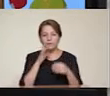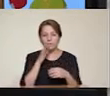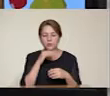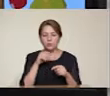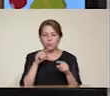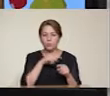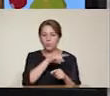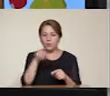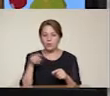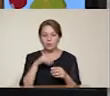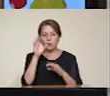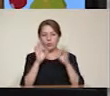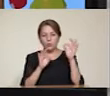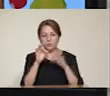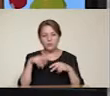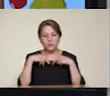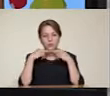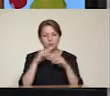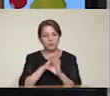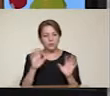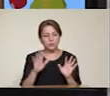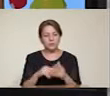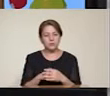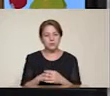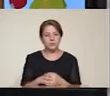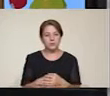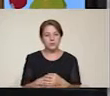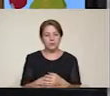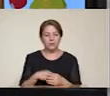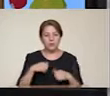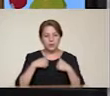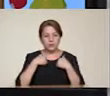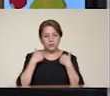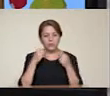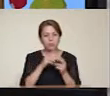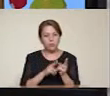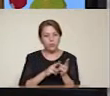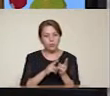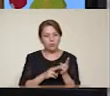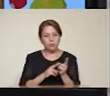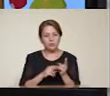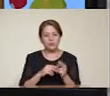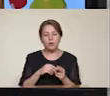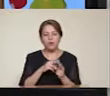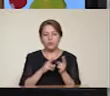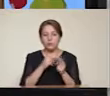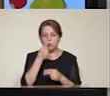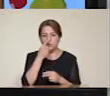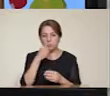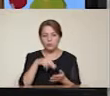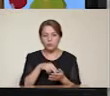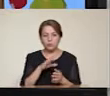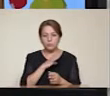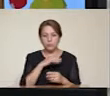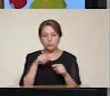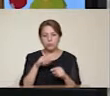biz ularning o'lchamiga e'tibor bermaymiz. Harakatlanayotgan poyezd, demak, poyezdning yaqinida turgan bo'lsak, uni